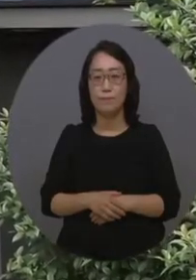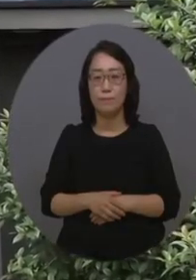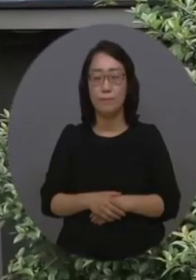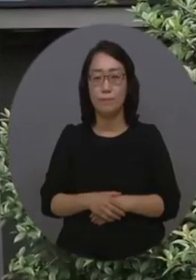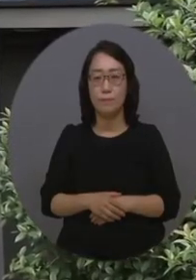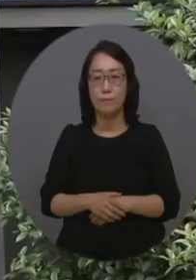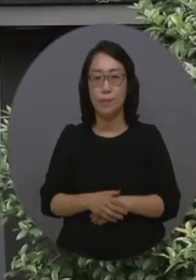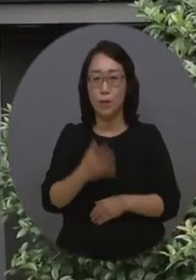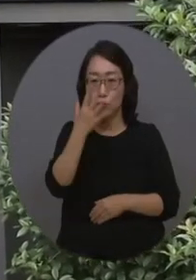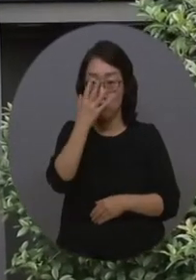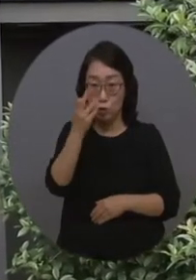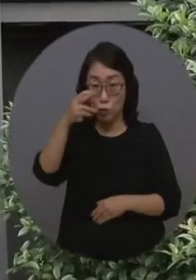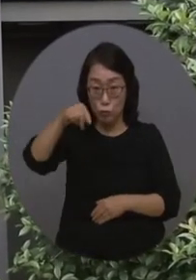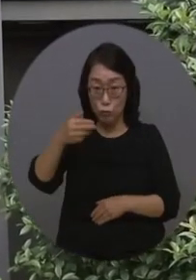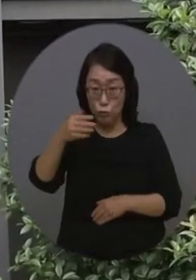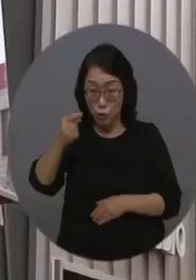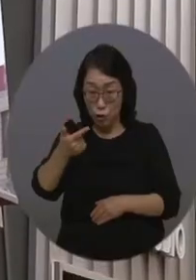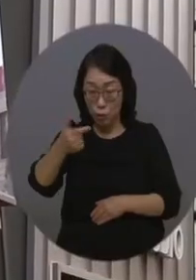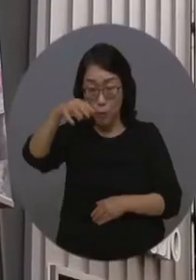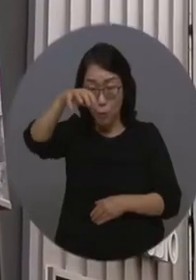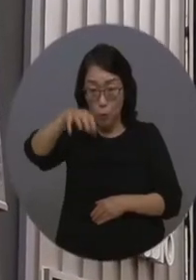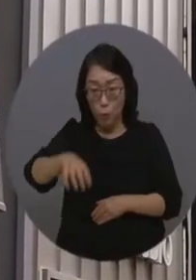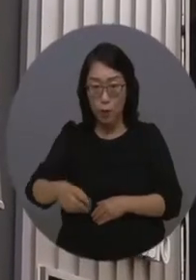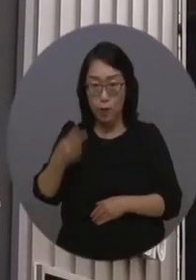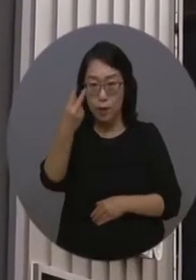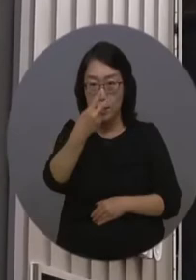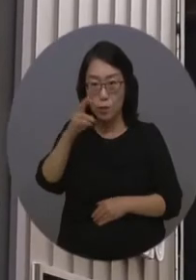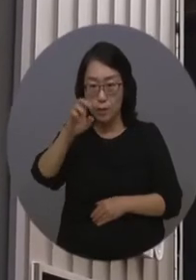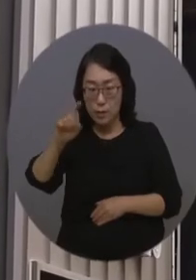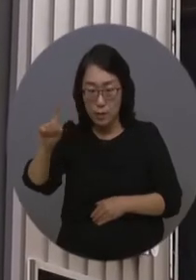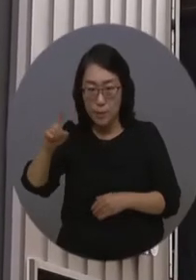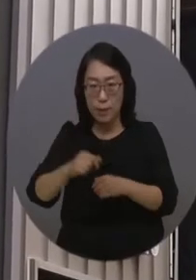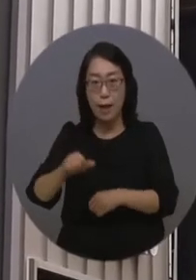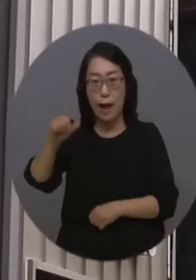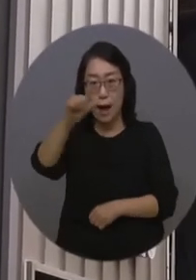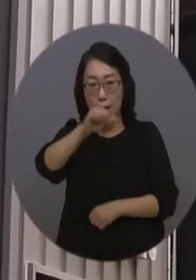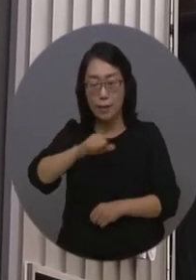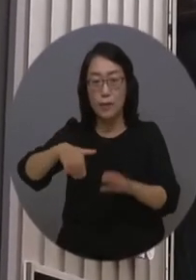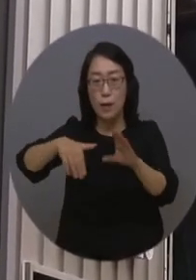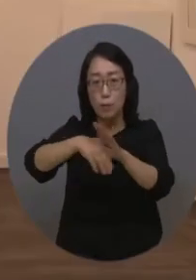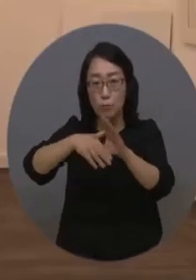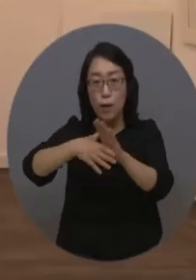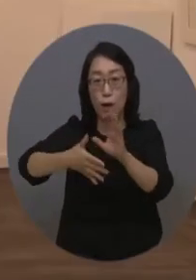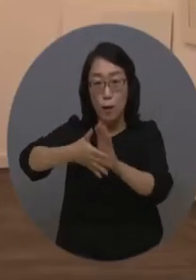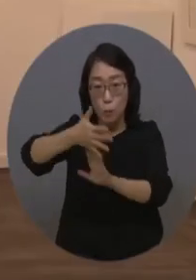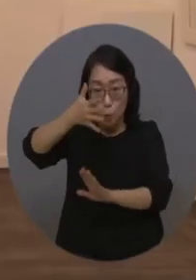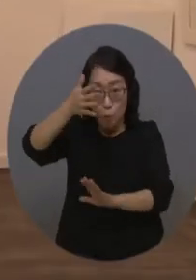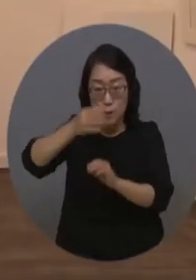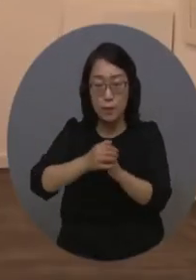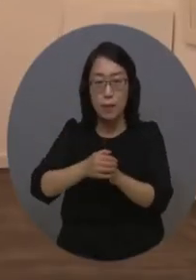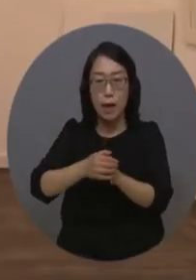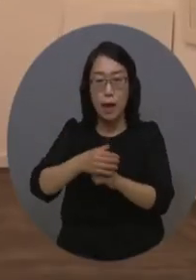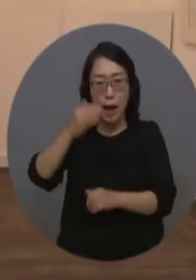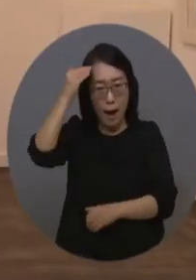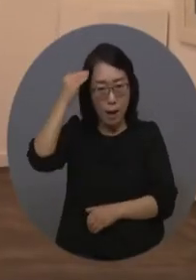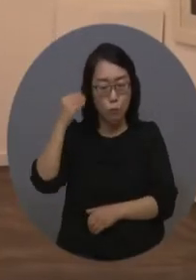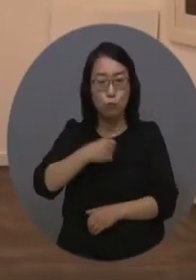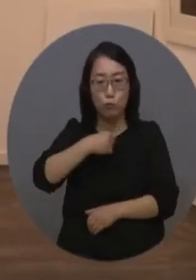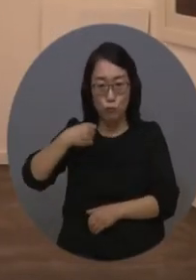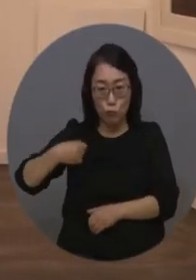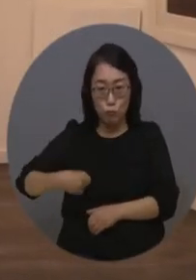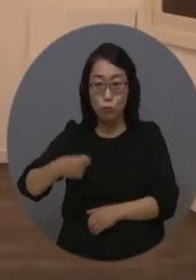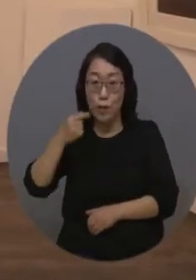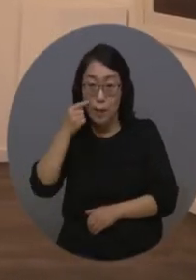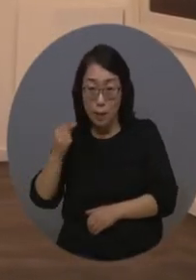순천 지역에서는 지난 7일부터 2021 동아시아 문화도시 한중일 예술가 교류전이 2차에